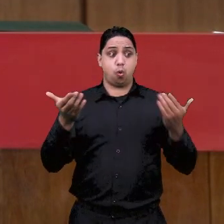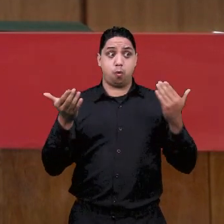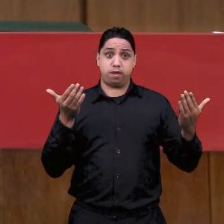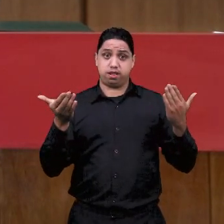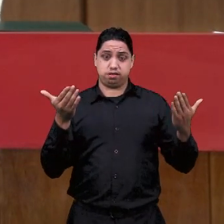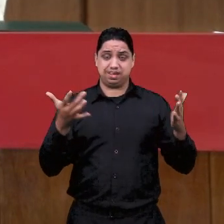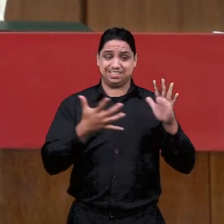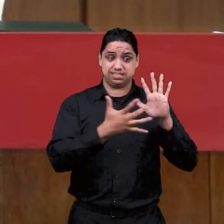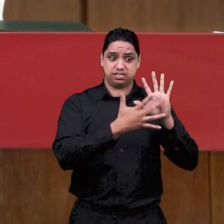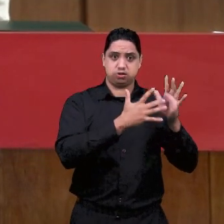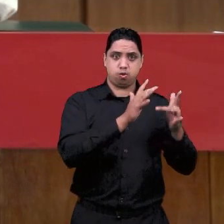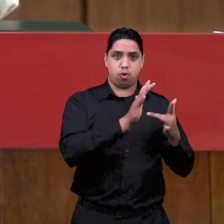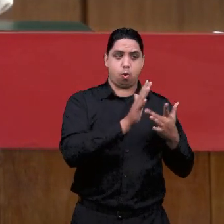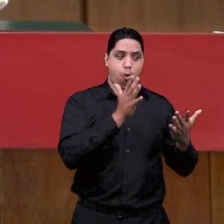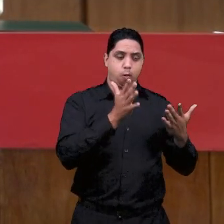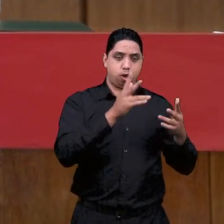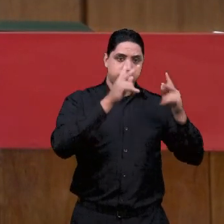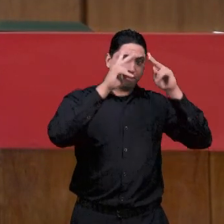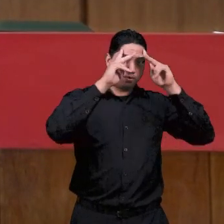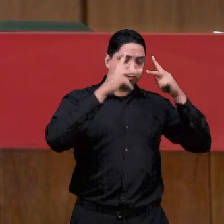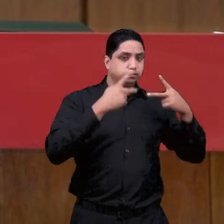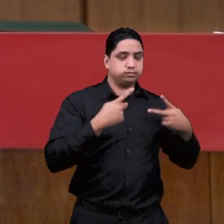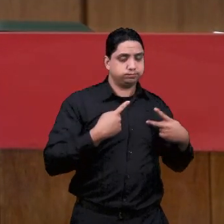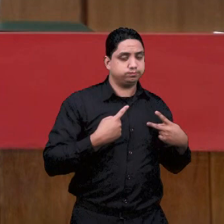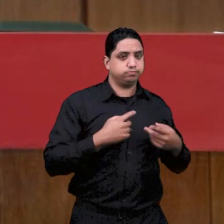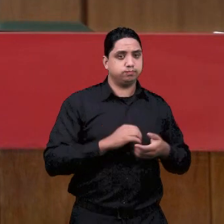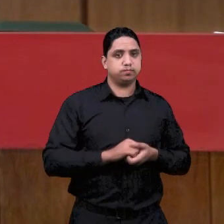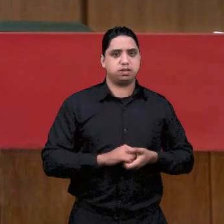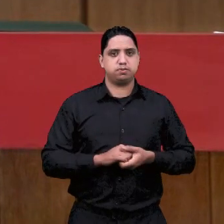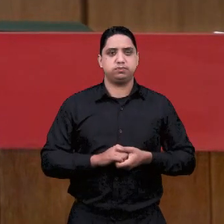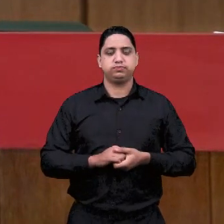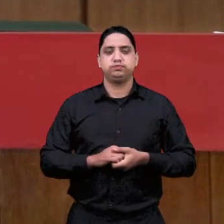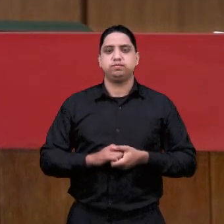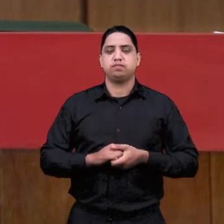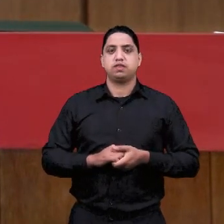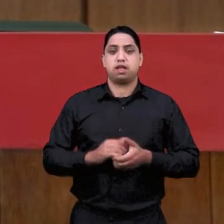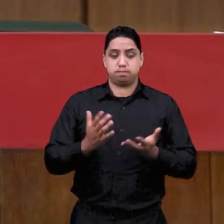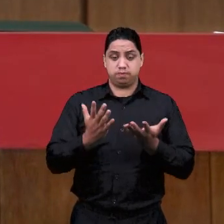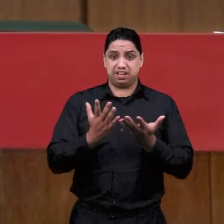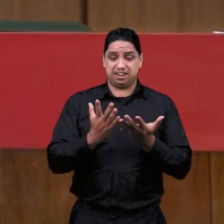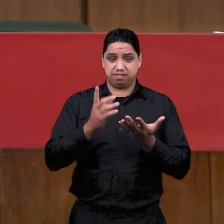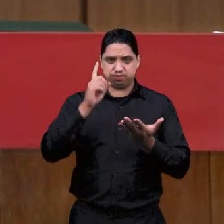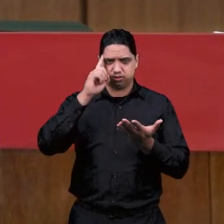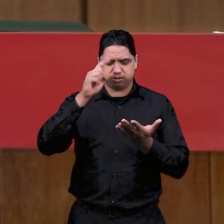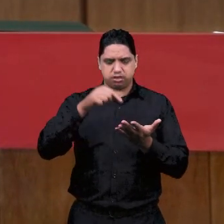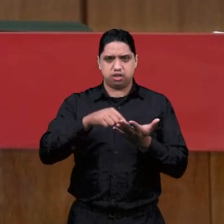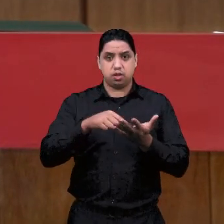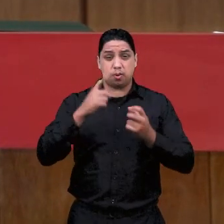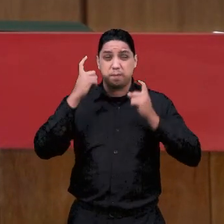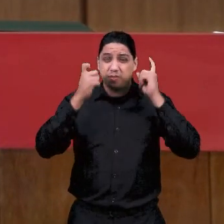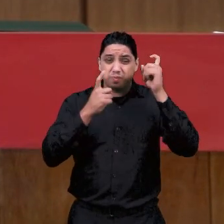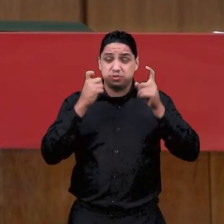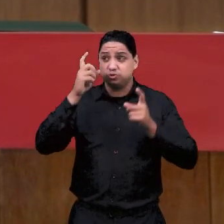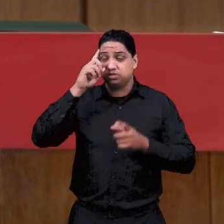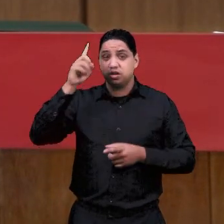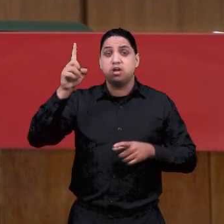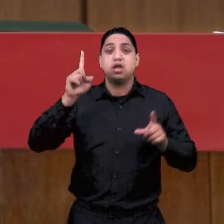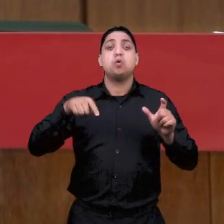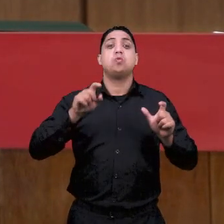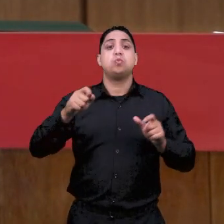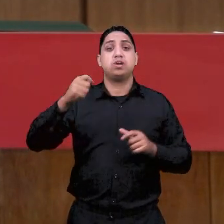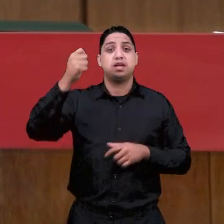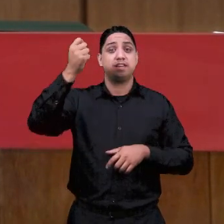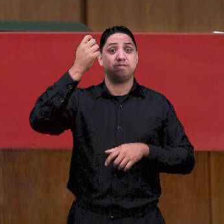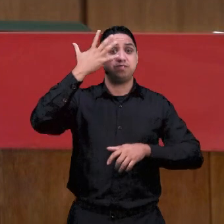Bible et toute la préoccupation du Père a été de révéler Jésus comme homme.